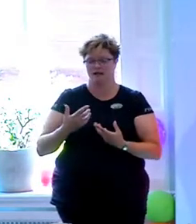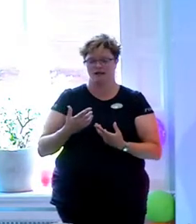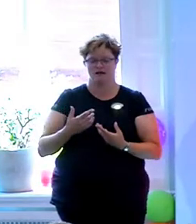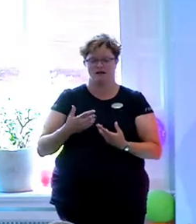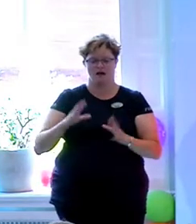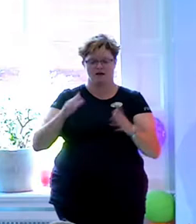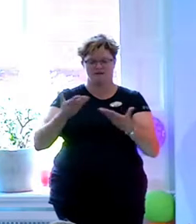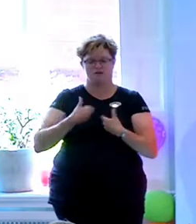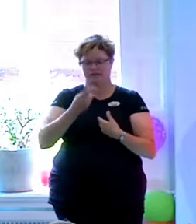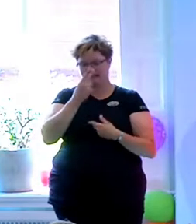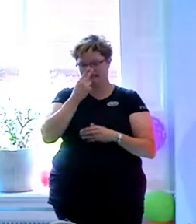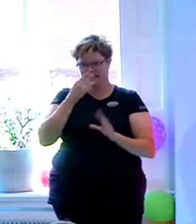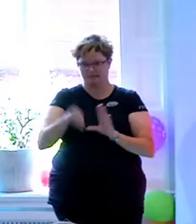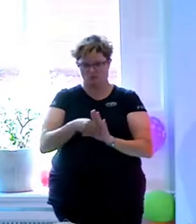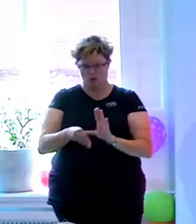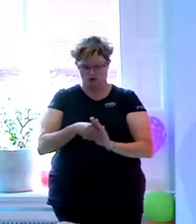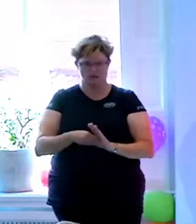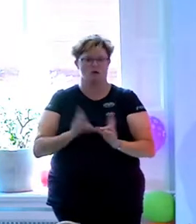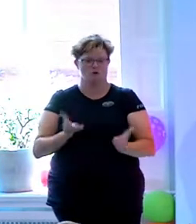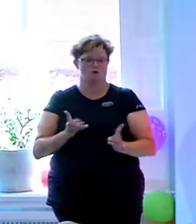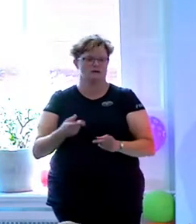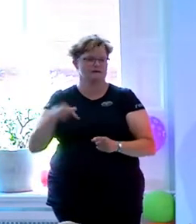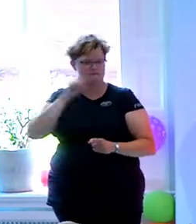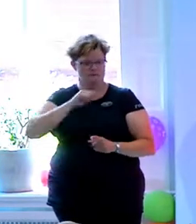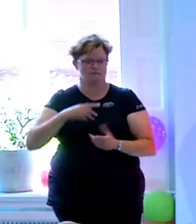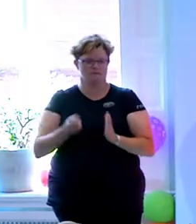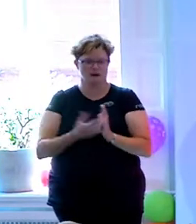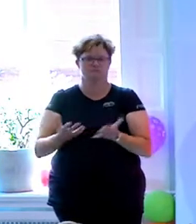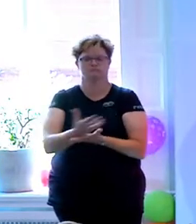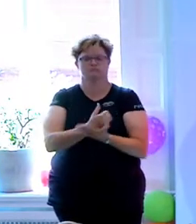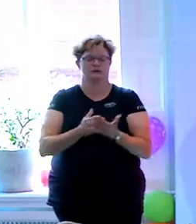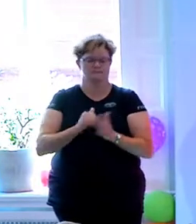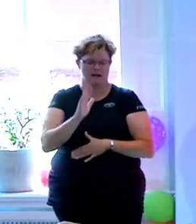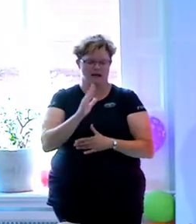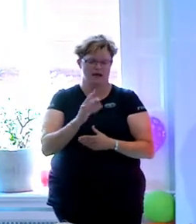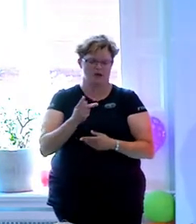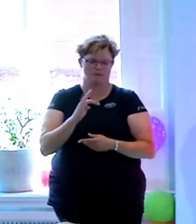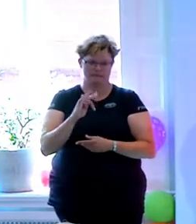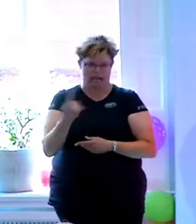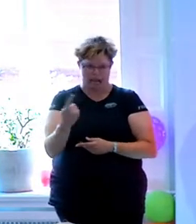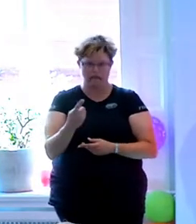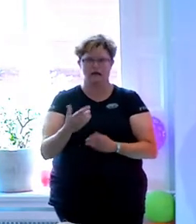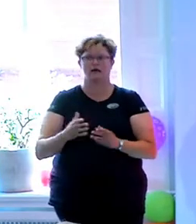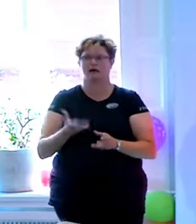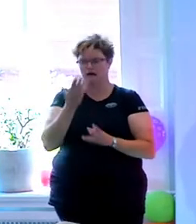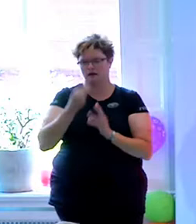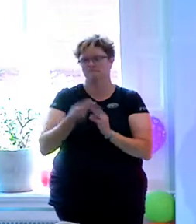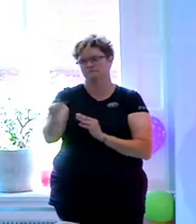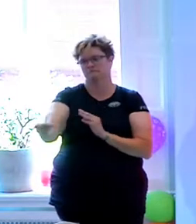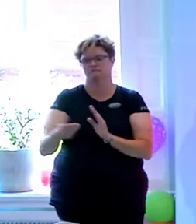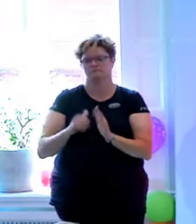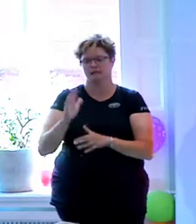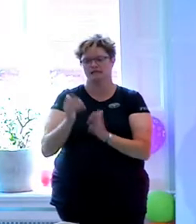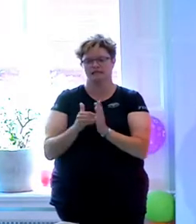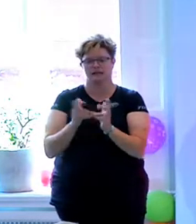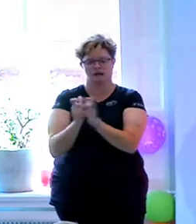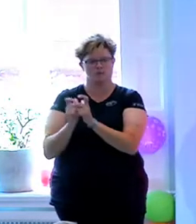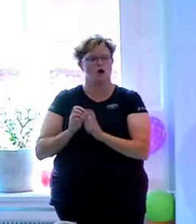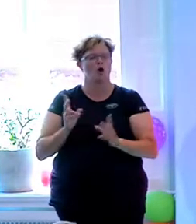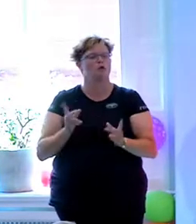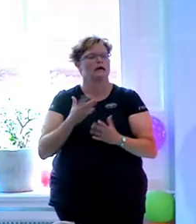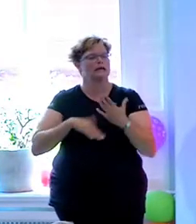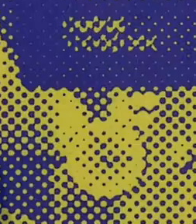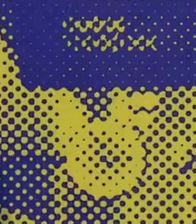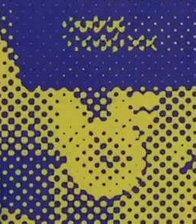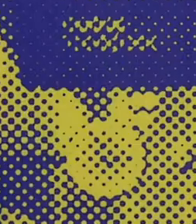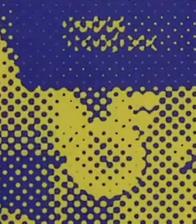i form av OBOS förra året som också ökade de kommersiella intäkterna vi kunde mer ut i klubbarna. Och inte minst ökade ett intresse, för